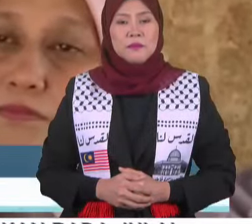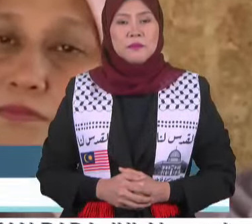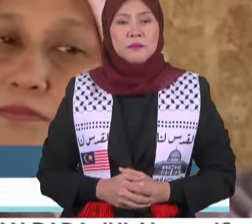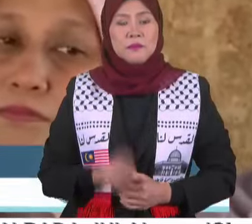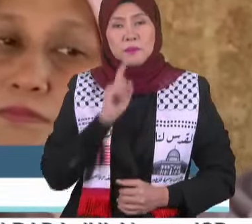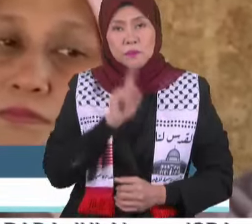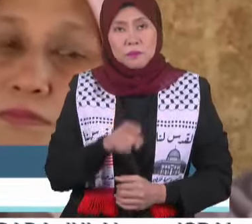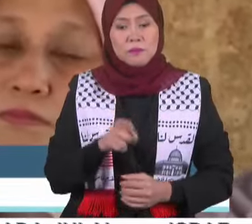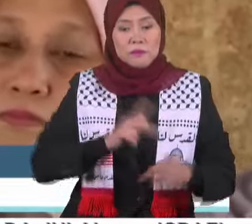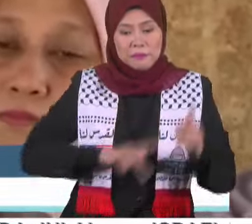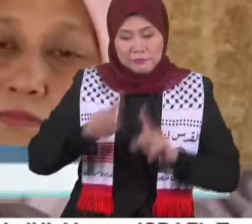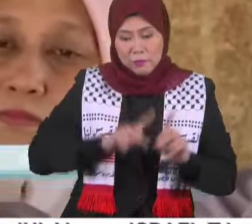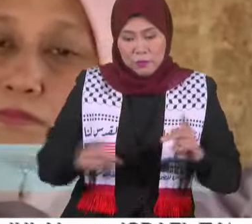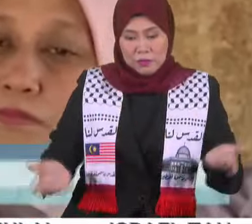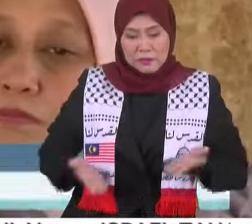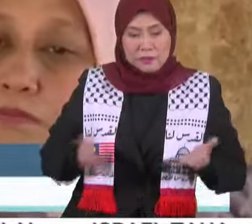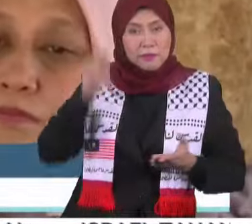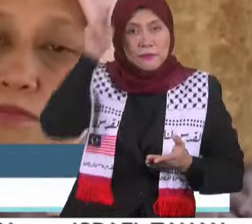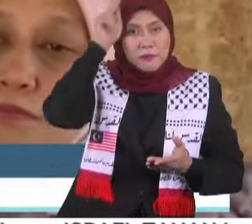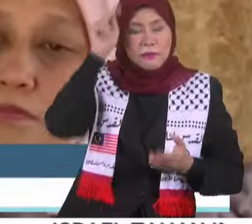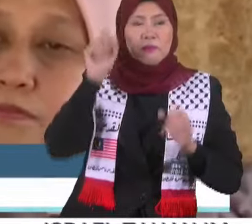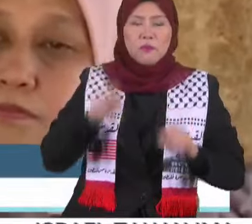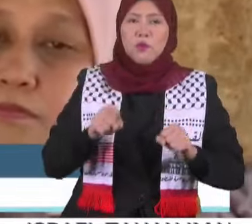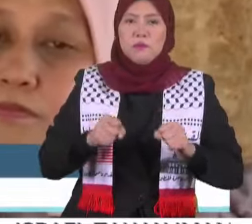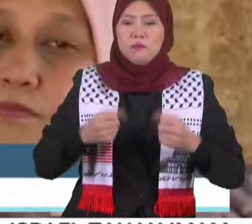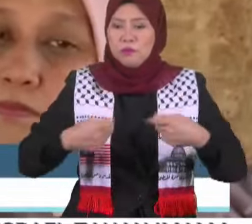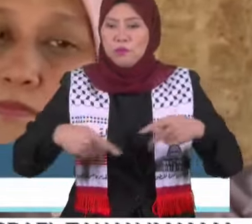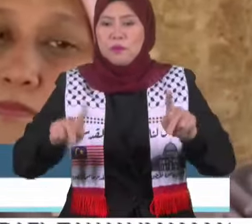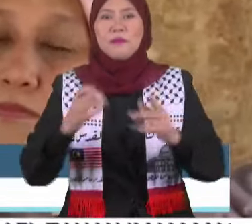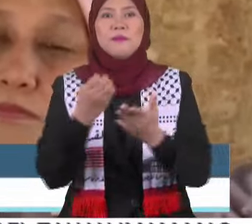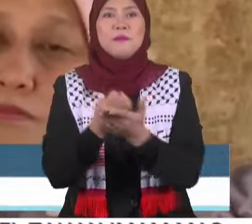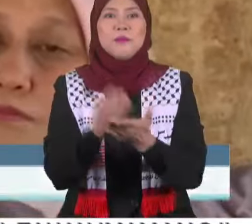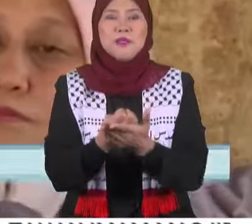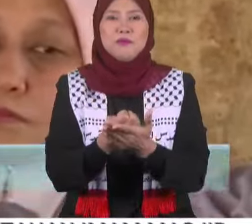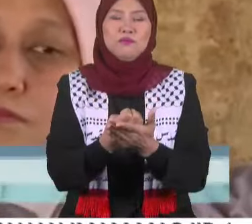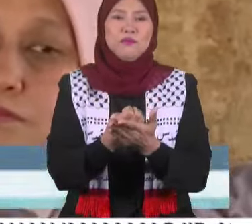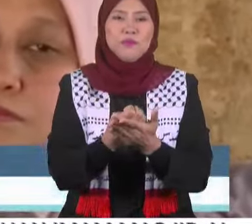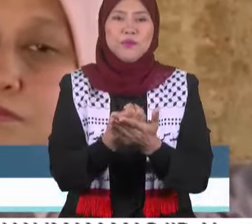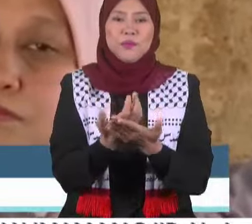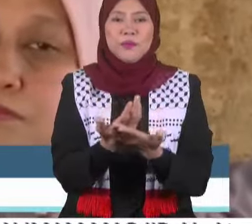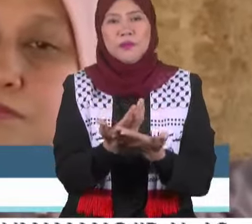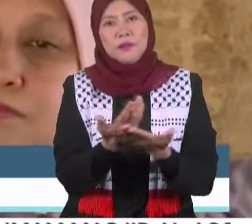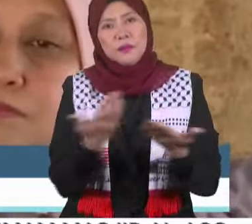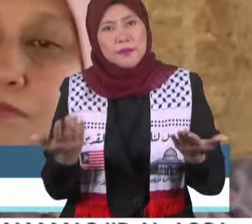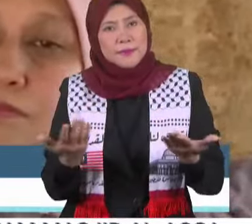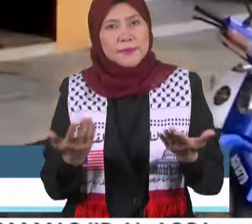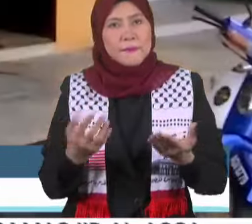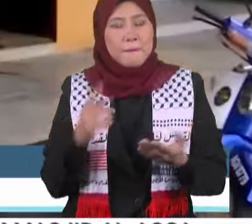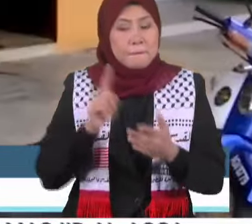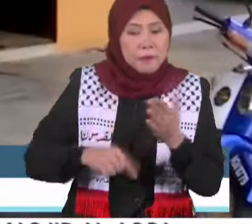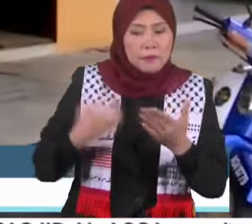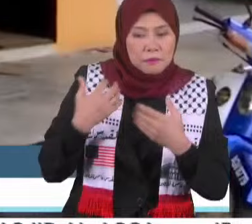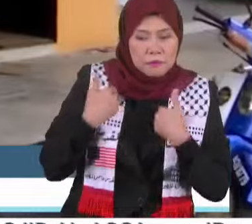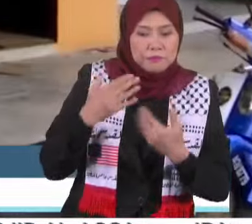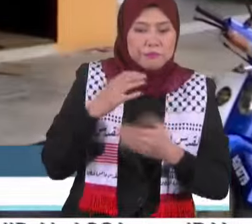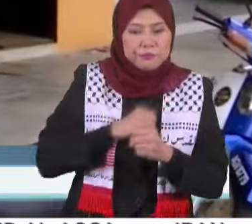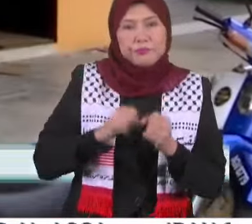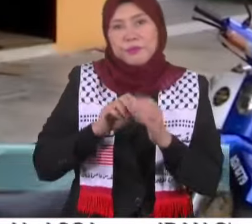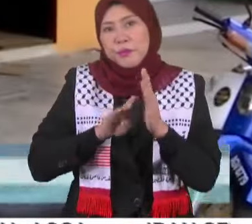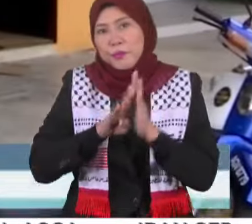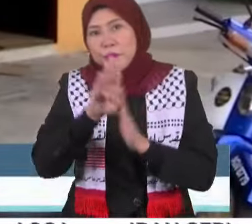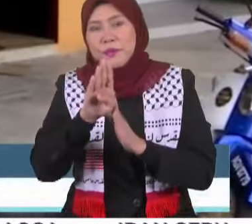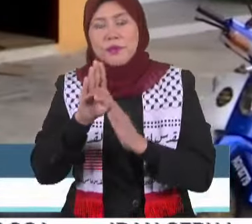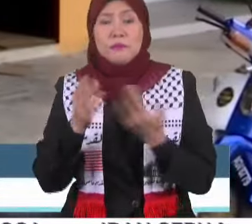Kita ni akan dapat tambah peluang pekerjaan yang berkaitan pada hak mana hak sepatutnya lah. Benda tu